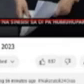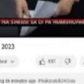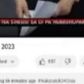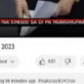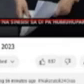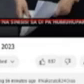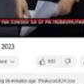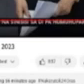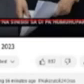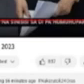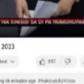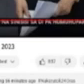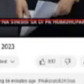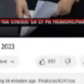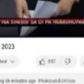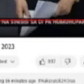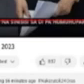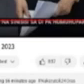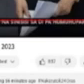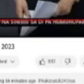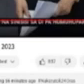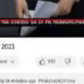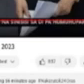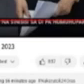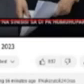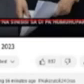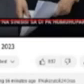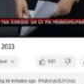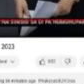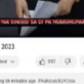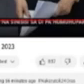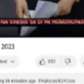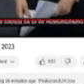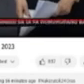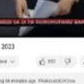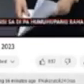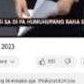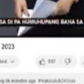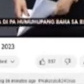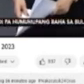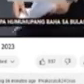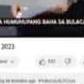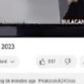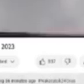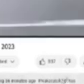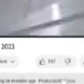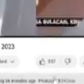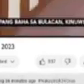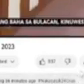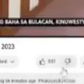i-disclose sa harapan po ng publiko. Okay, tuloy po natin. Ito pong pinapanood po nating balita. Tutok si Sandra Aguinaldo.